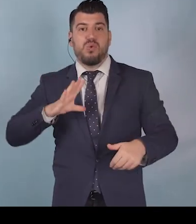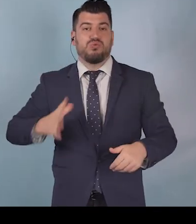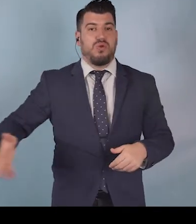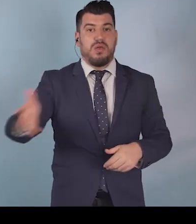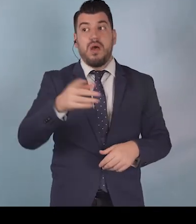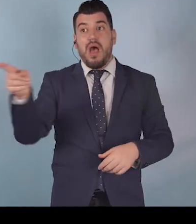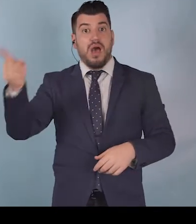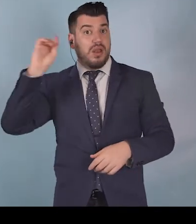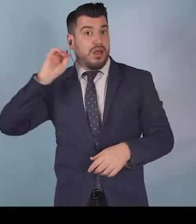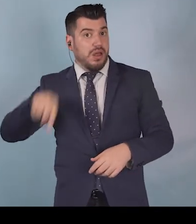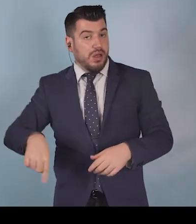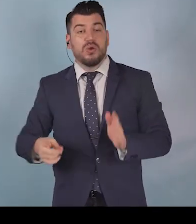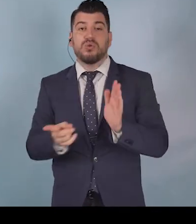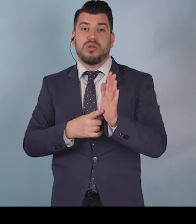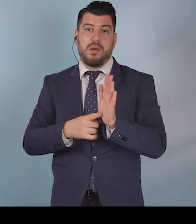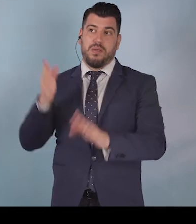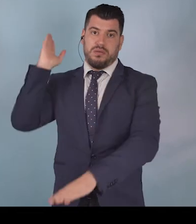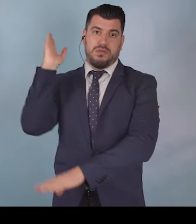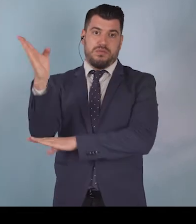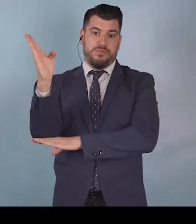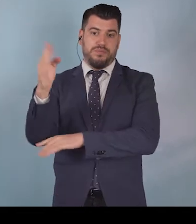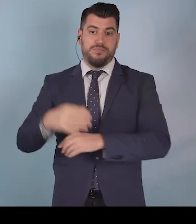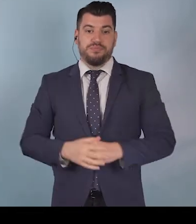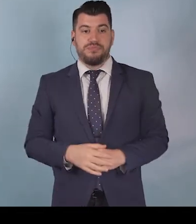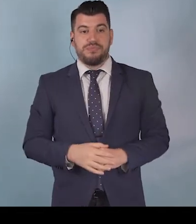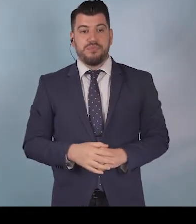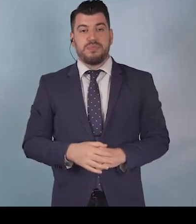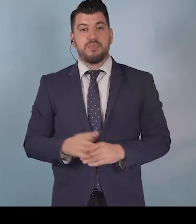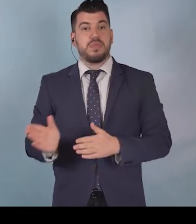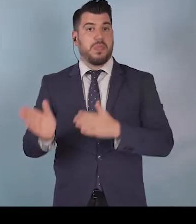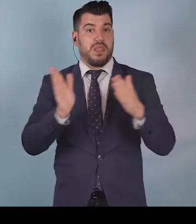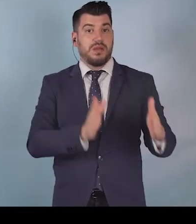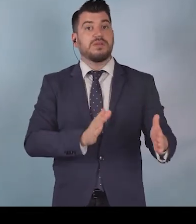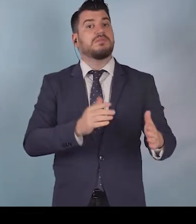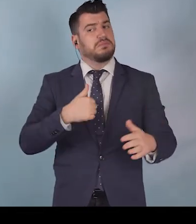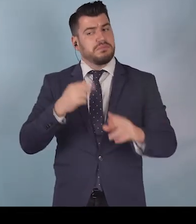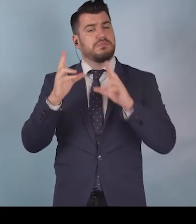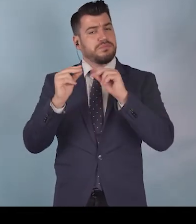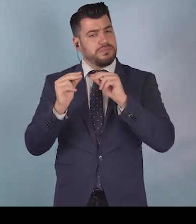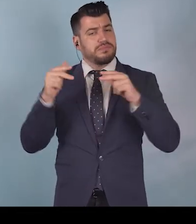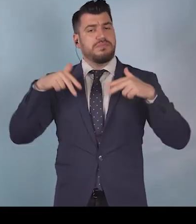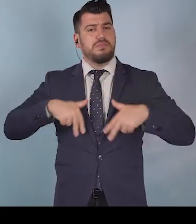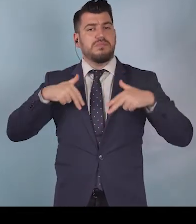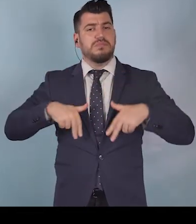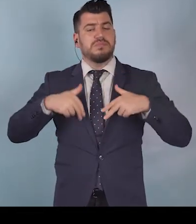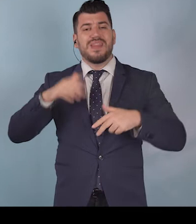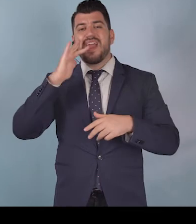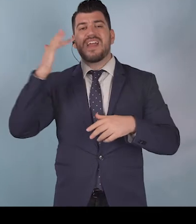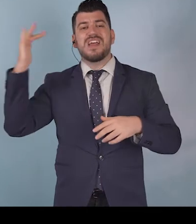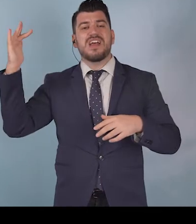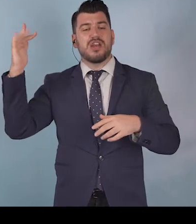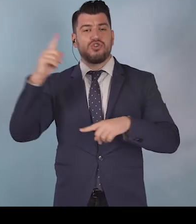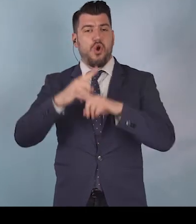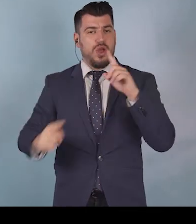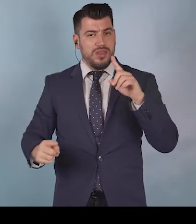Ναι, σαφέστατα. Και έχω μιλήσει και με τον Υπουργό, τον Μιχάλη τον Χρυσοχοίδη, και με τον Υφυπουργό, τον Λευτέρη